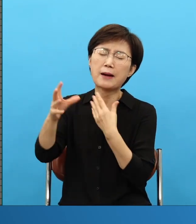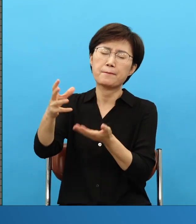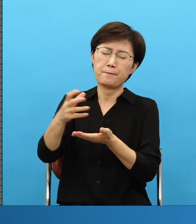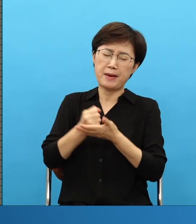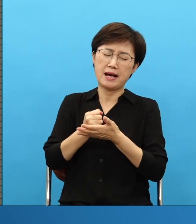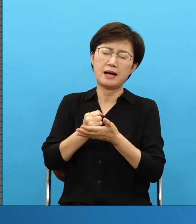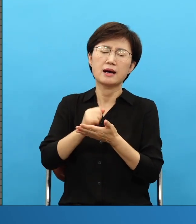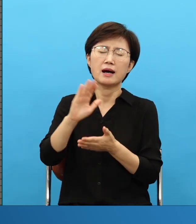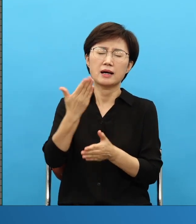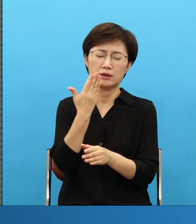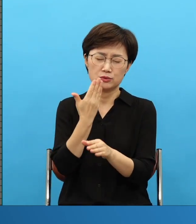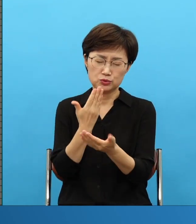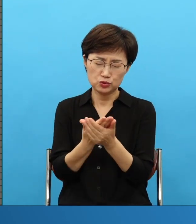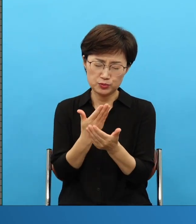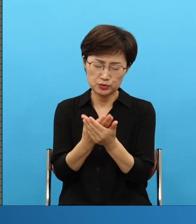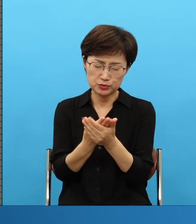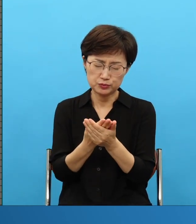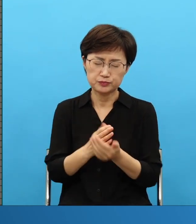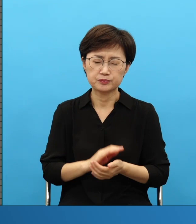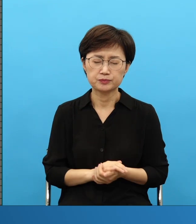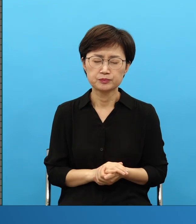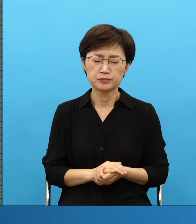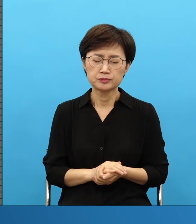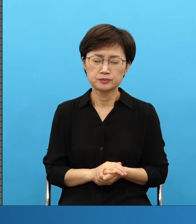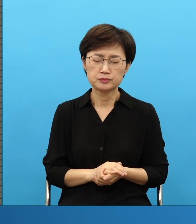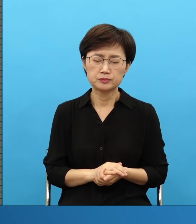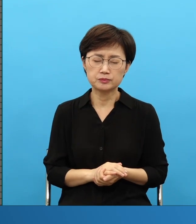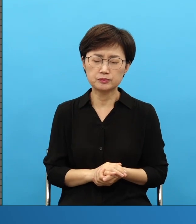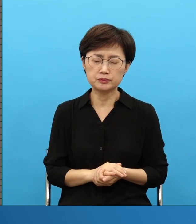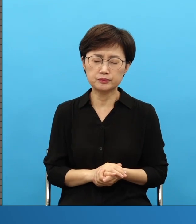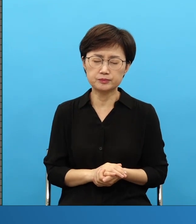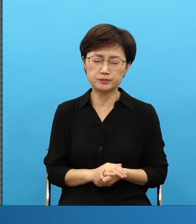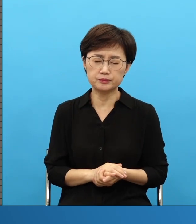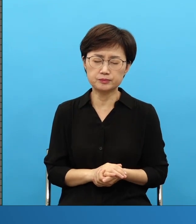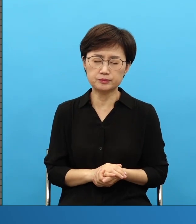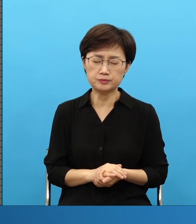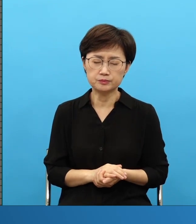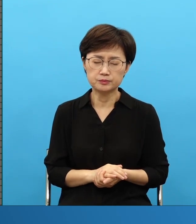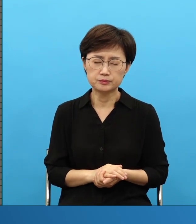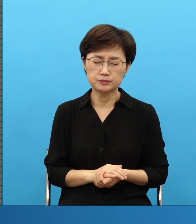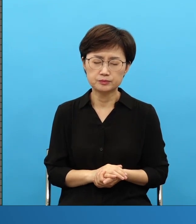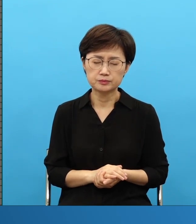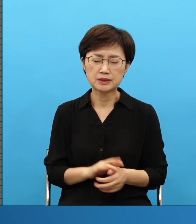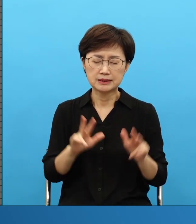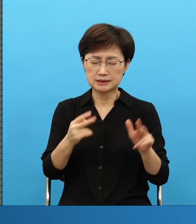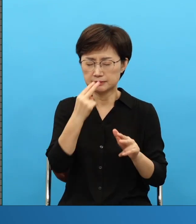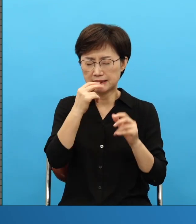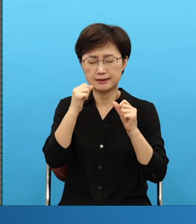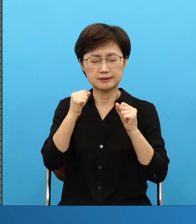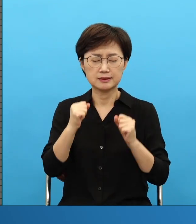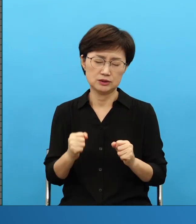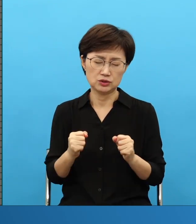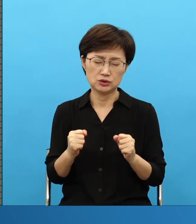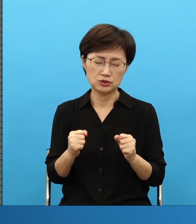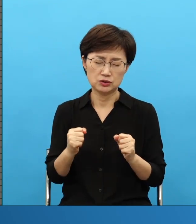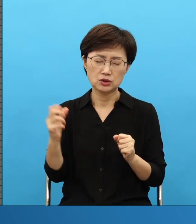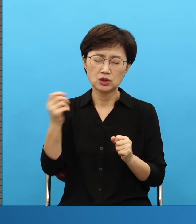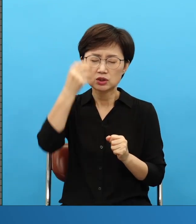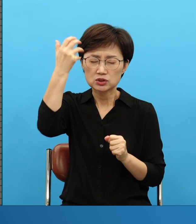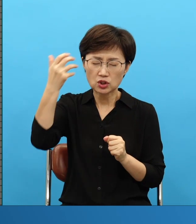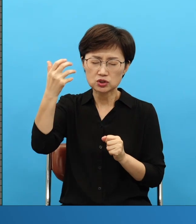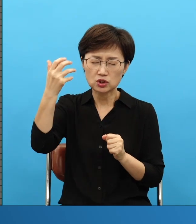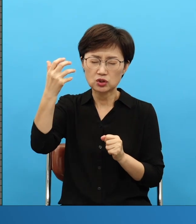Spirit given to Elisha. Please grant to us the word that becomes the greatest answer as we live our lives. 지금도 살아계셔서 저희와 성령으로